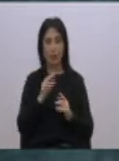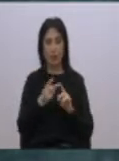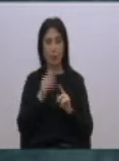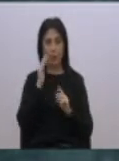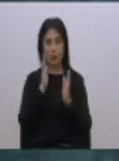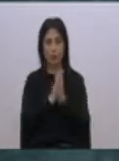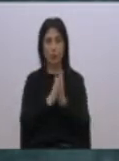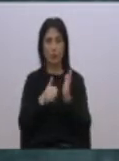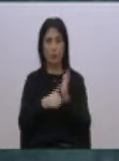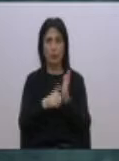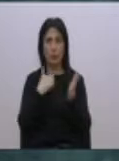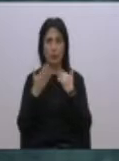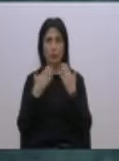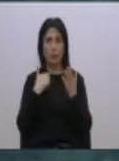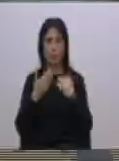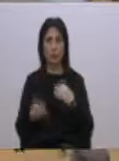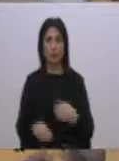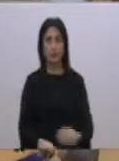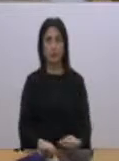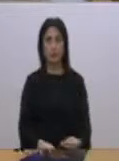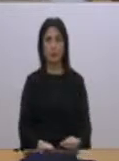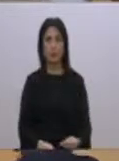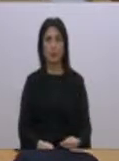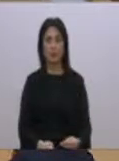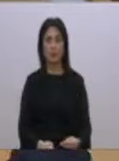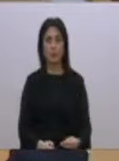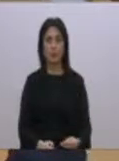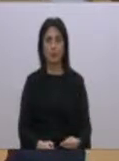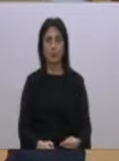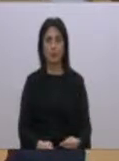მეორე მოსმენით, tot ce tot kenci s regim.